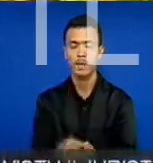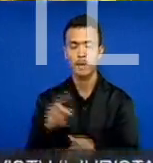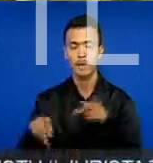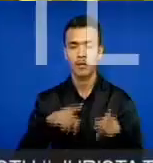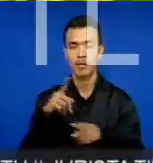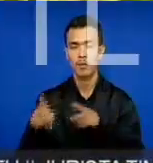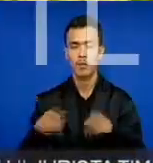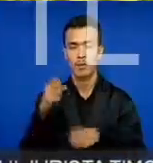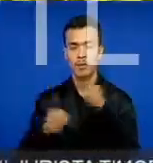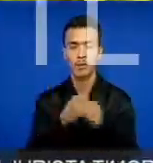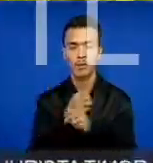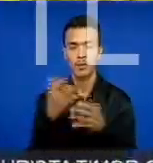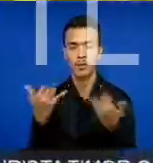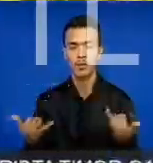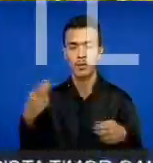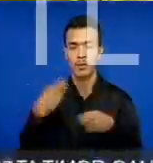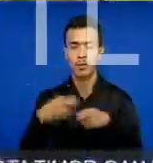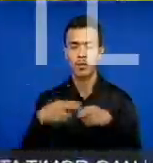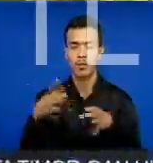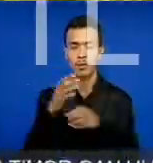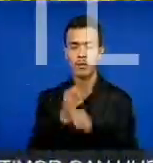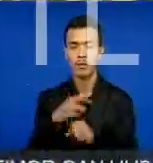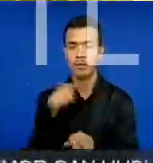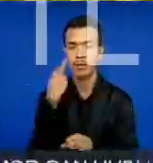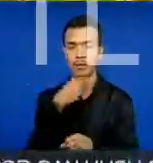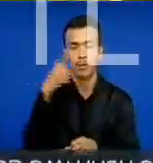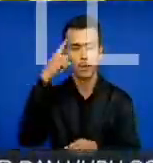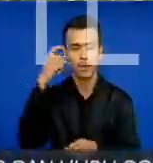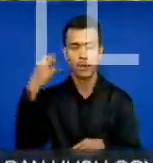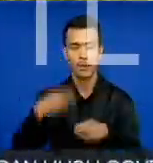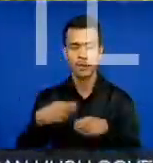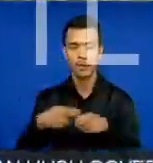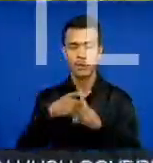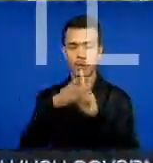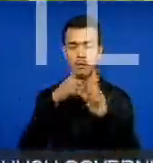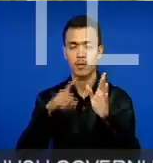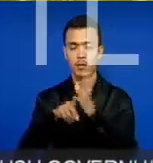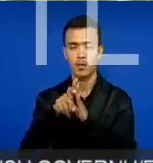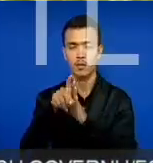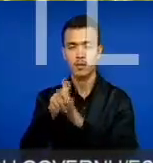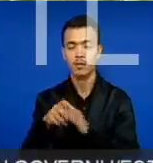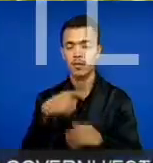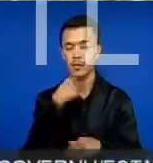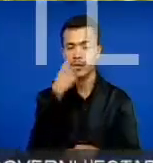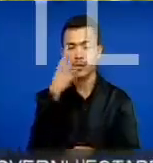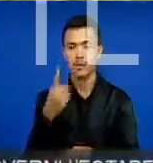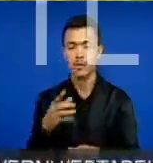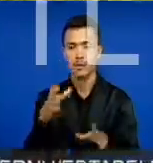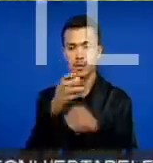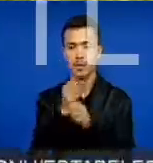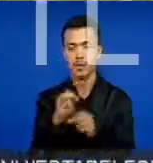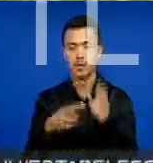komunidade Baluntinangne, faila kuileta hare, tamba ataka husi pesti. Filomena Sila rekonyese, simu